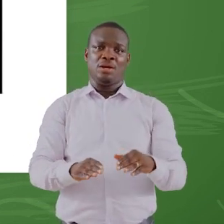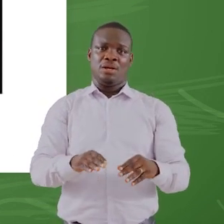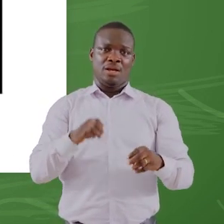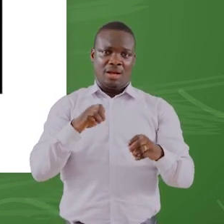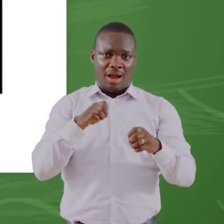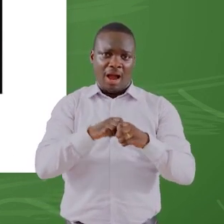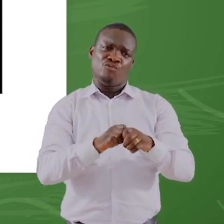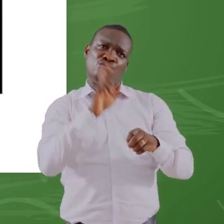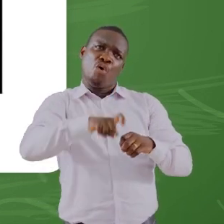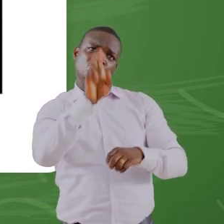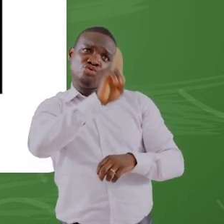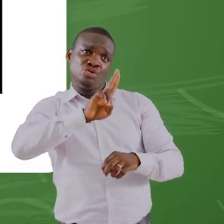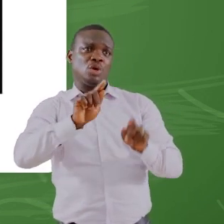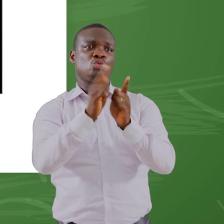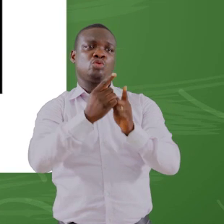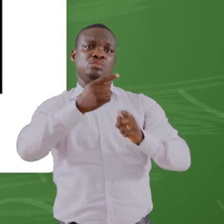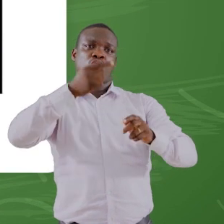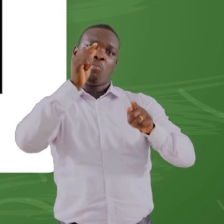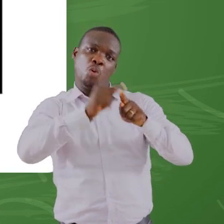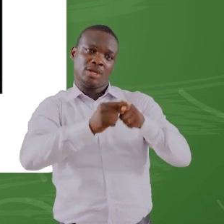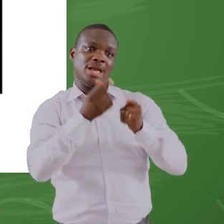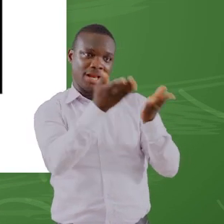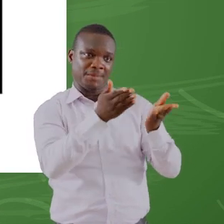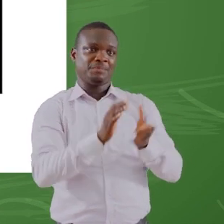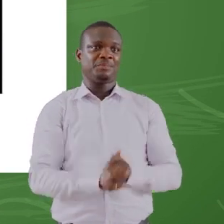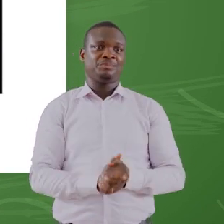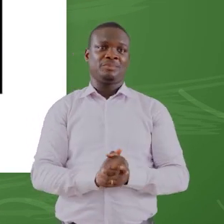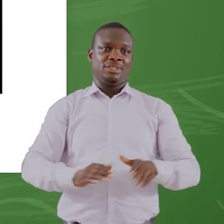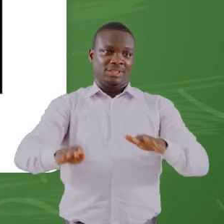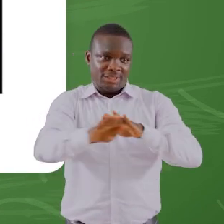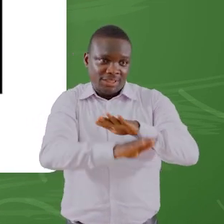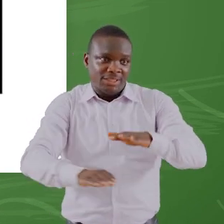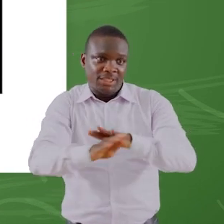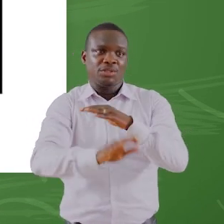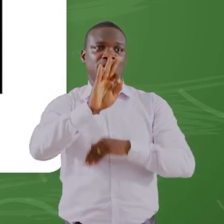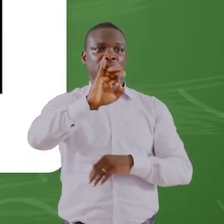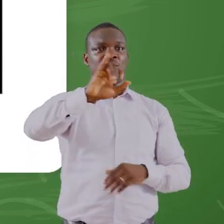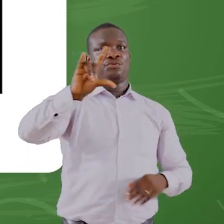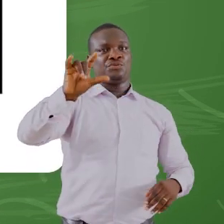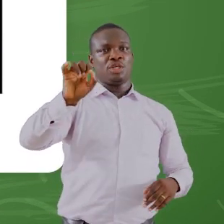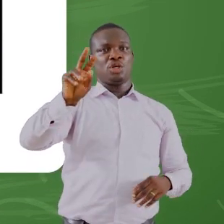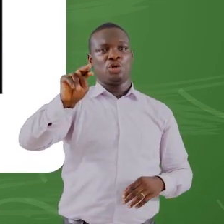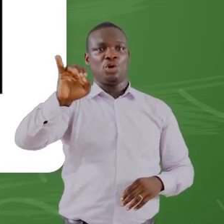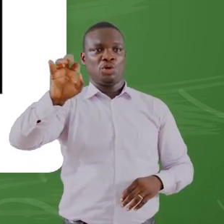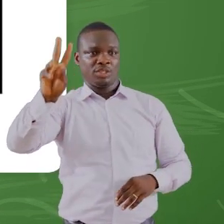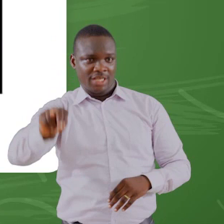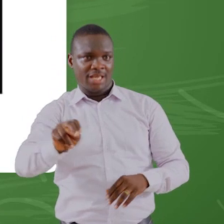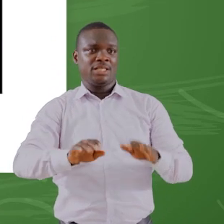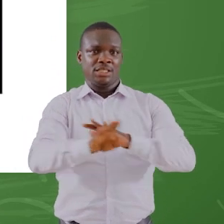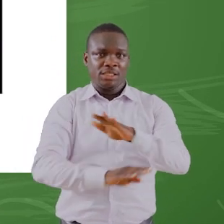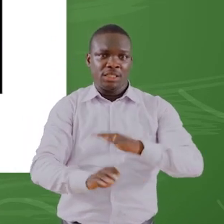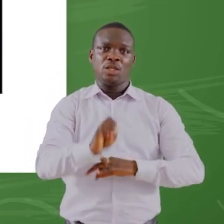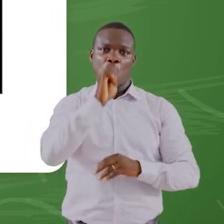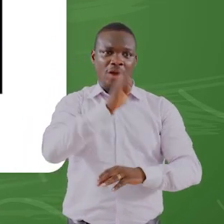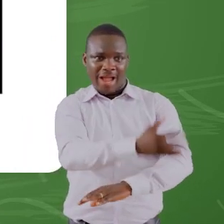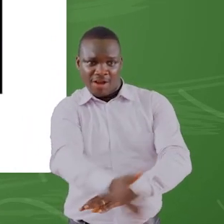servant des groupes de mots suivants. Gîte filonien, gîte